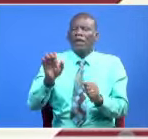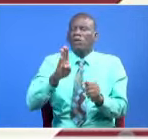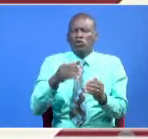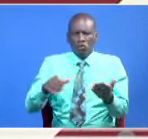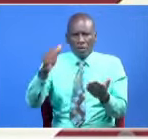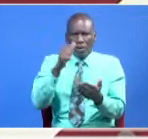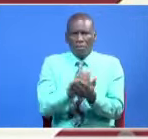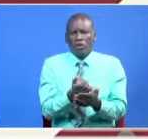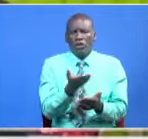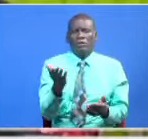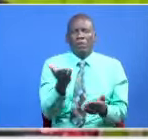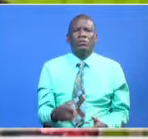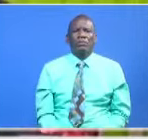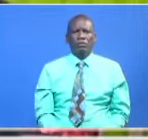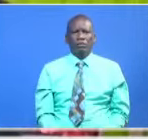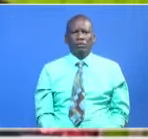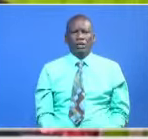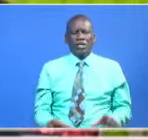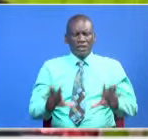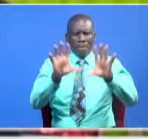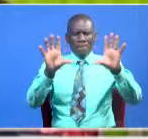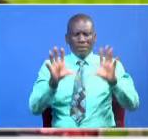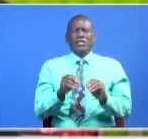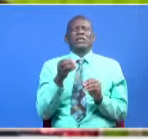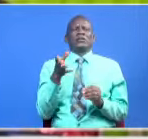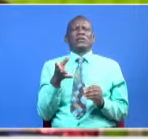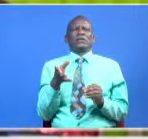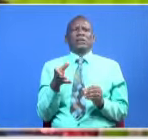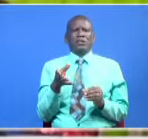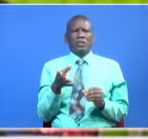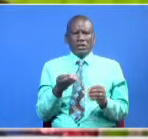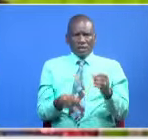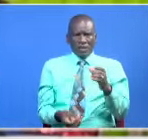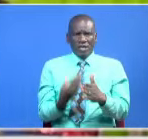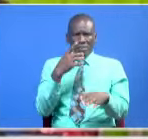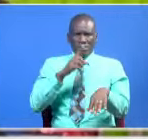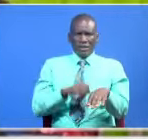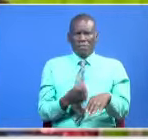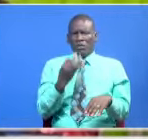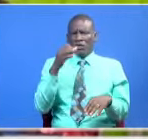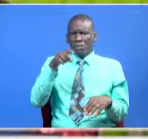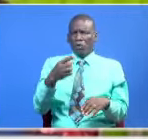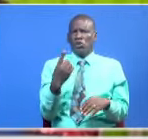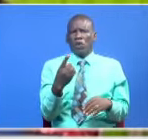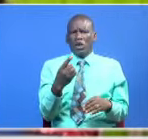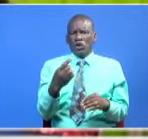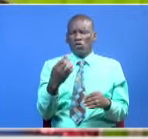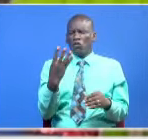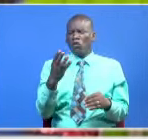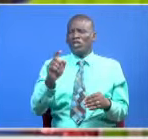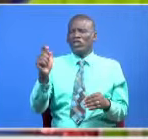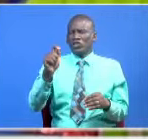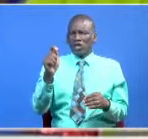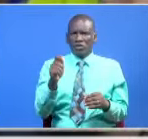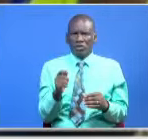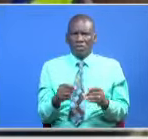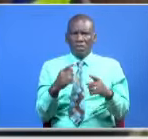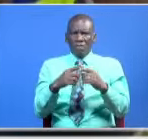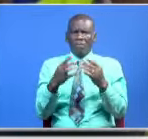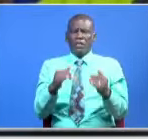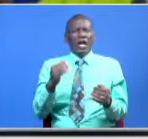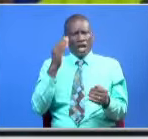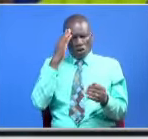zao. Na hiyo bajeti ilikuja kama iko 3.14 trillion, lakini